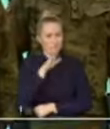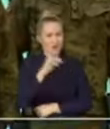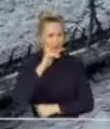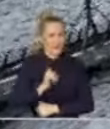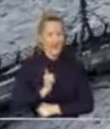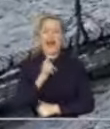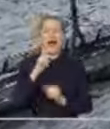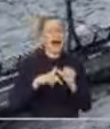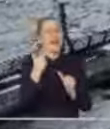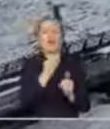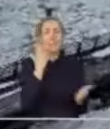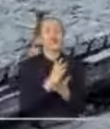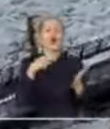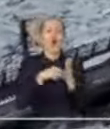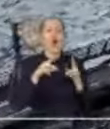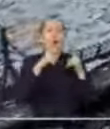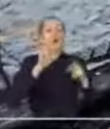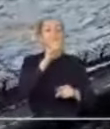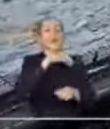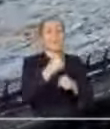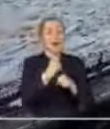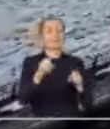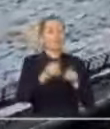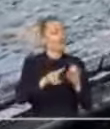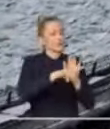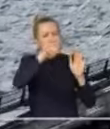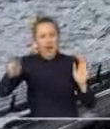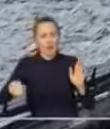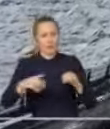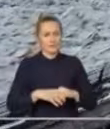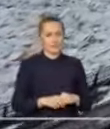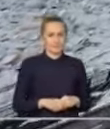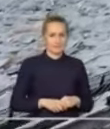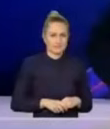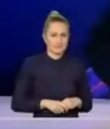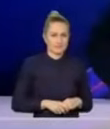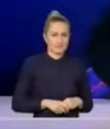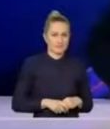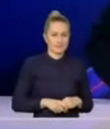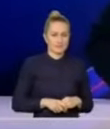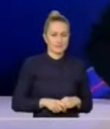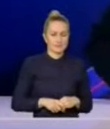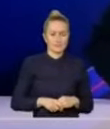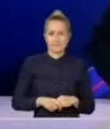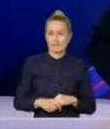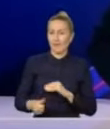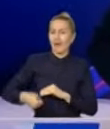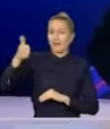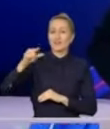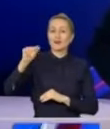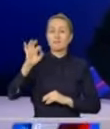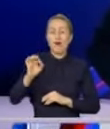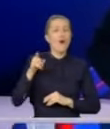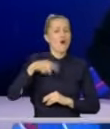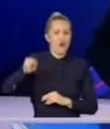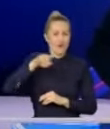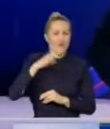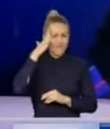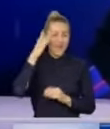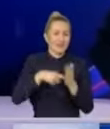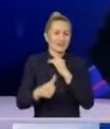kiedy jesteście na służbie. Waldemar Stankiewicz, Wiadomości. Liderzy Platformy Obywatelskiej nie kryją, że z